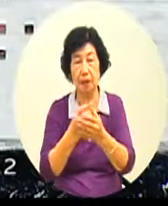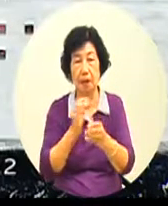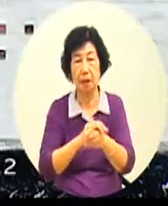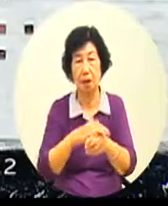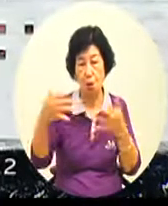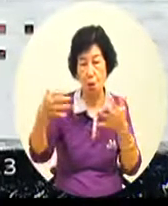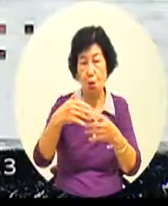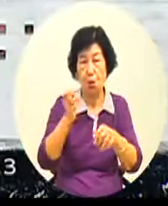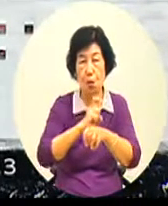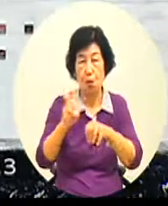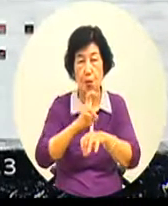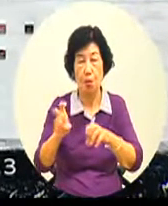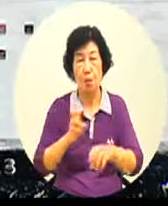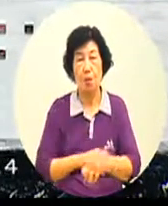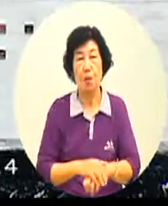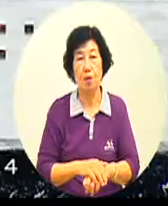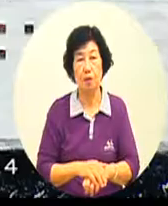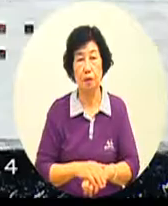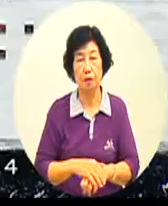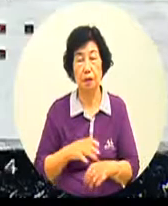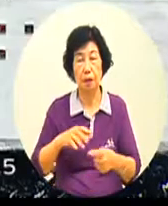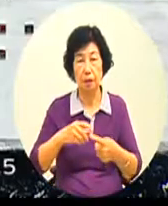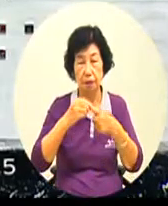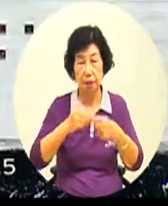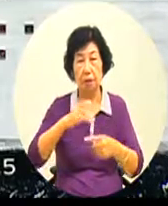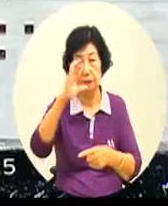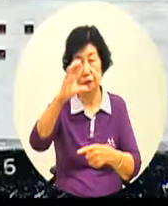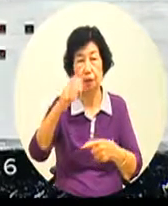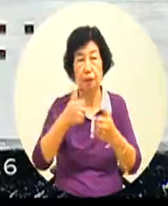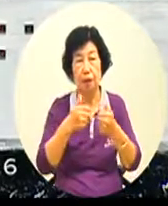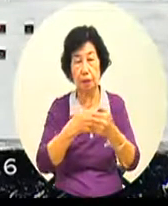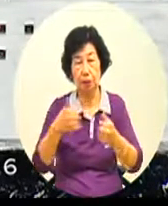一位质询的议员是方信燕议员。